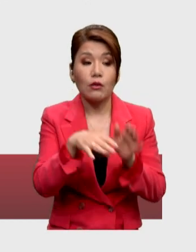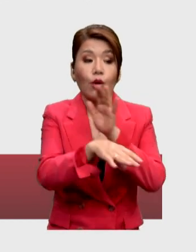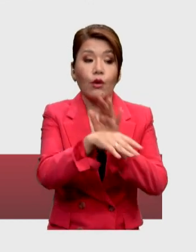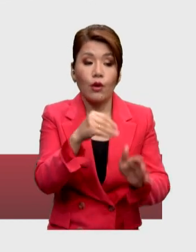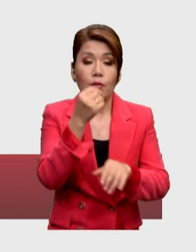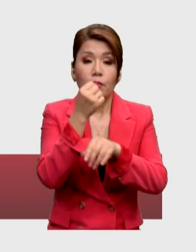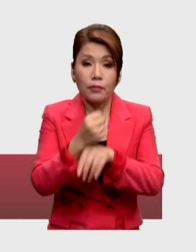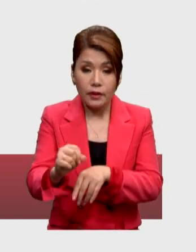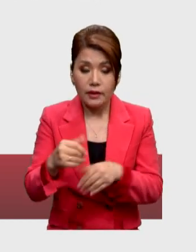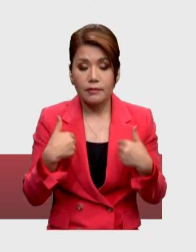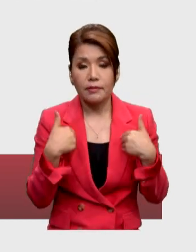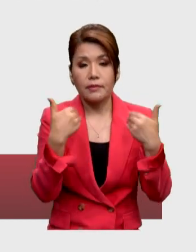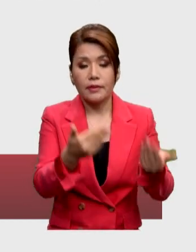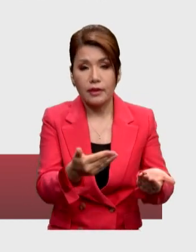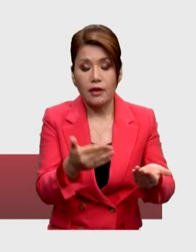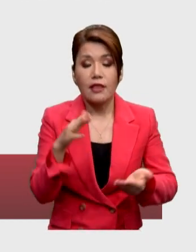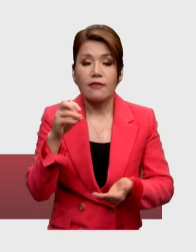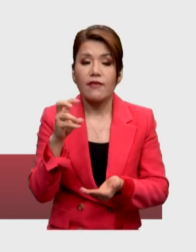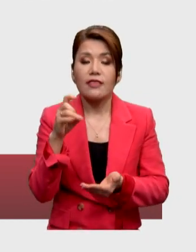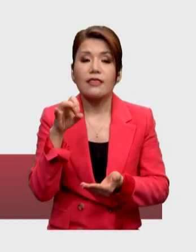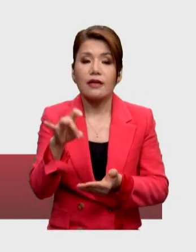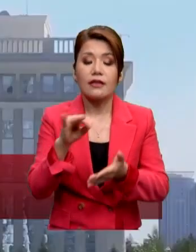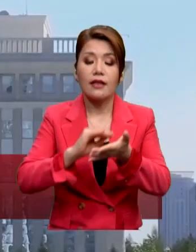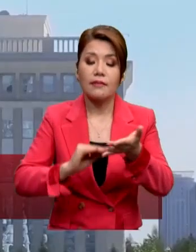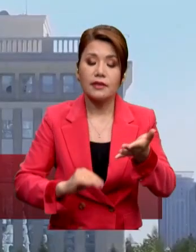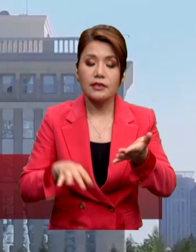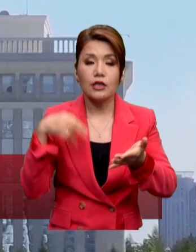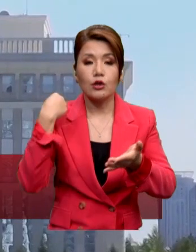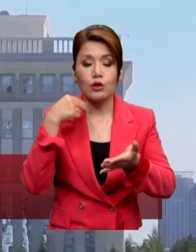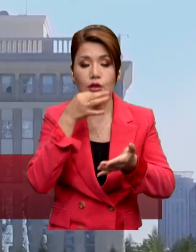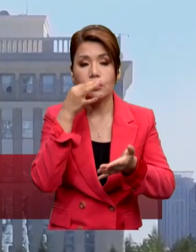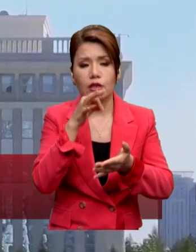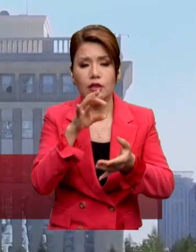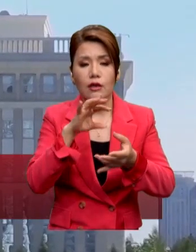кезеңінде жеткен жеңісімен құттықтады. Твиттердегі жазбасында мемлекет басшысы